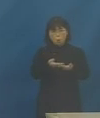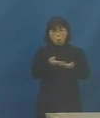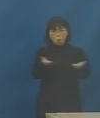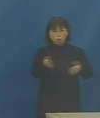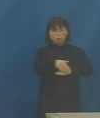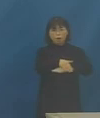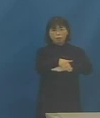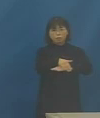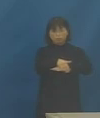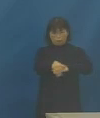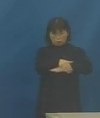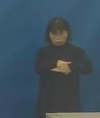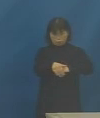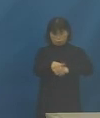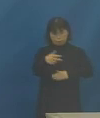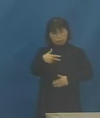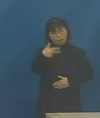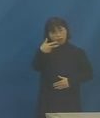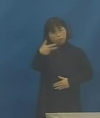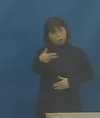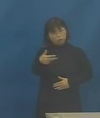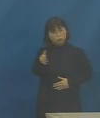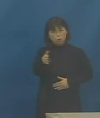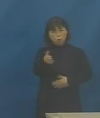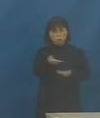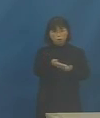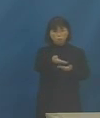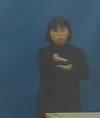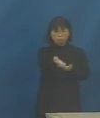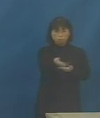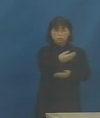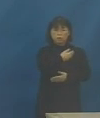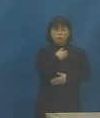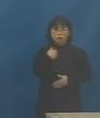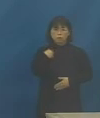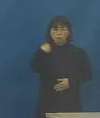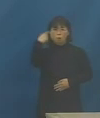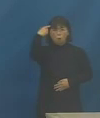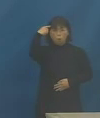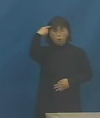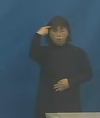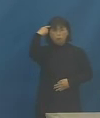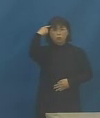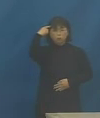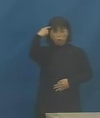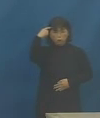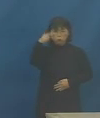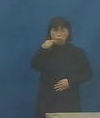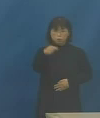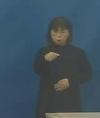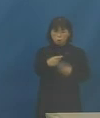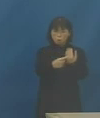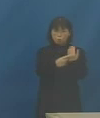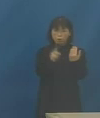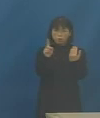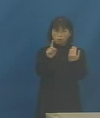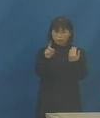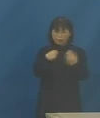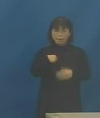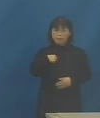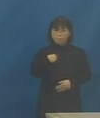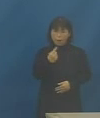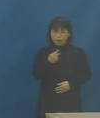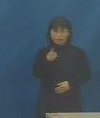今あの準備をしていますない週ぐらいには配ることができると思いますまあそこにあのひとつポイントとしては枚はぁ指数